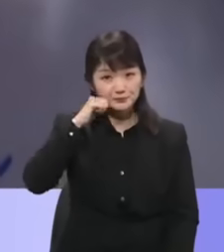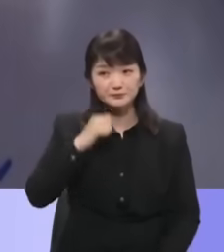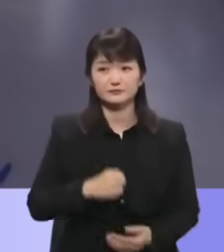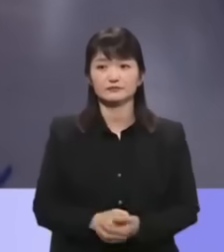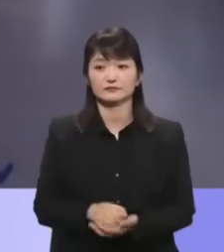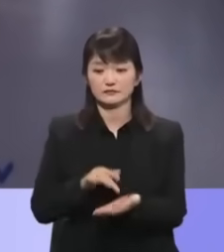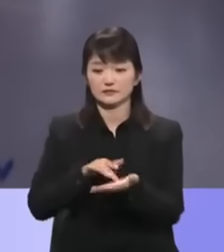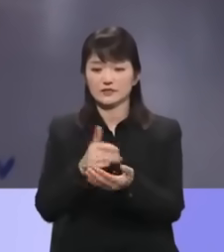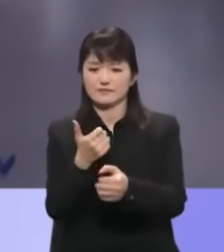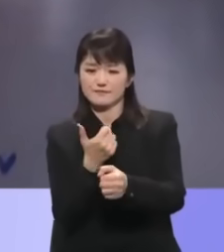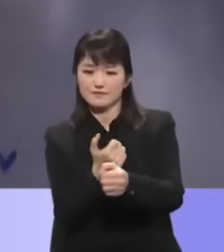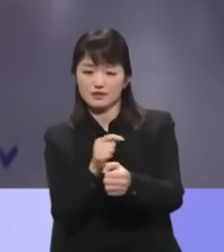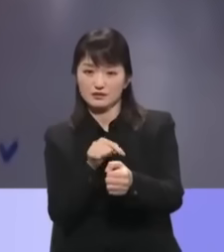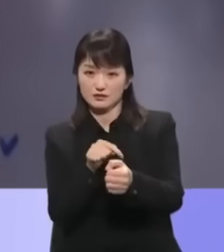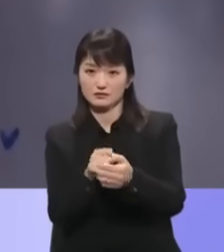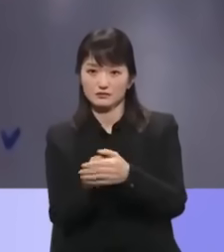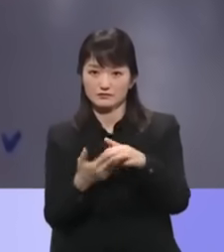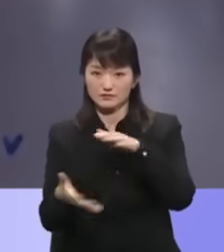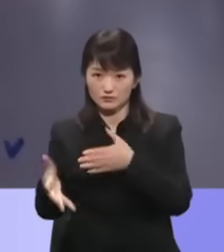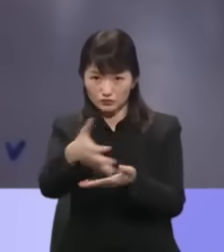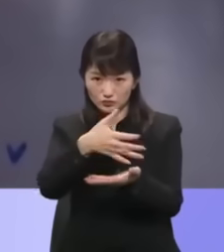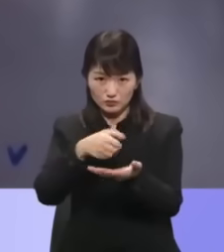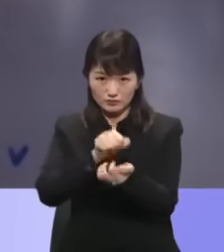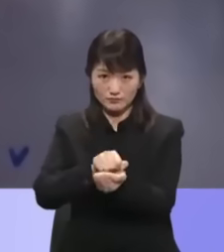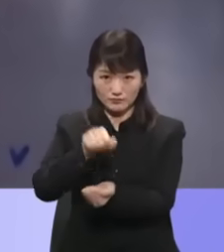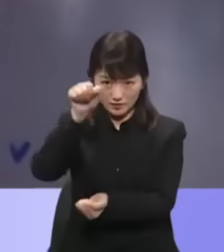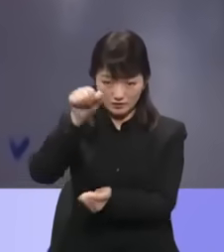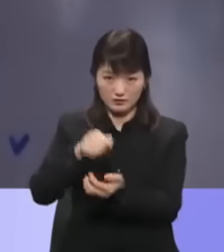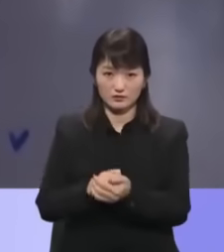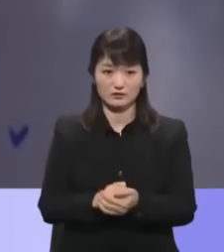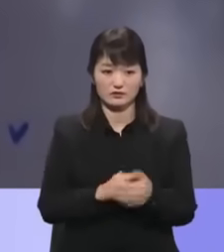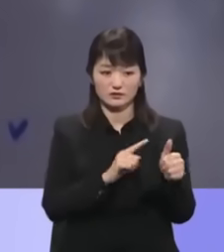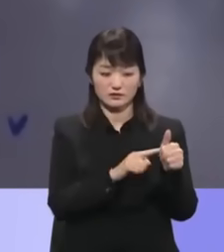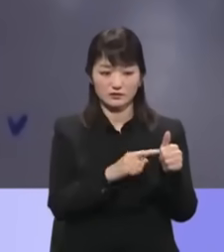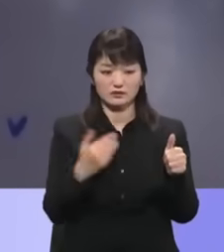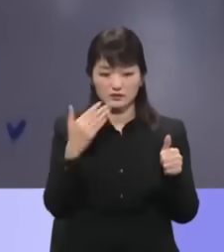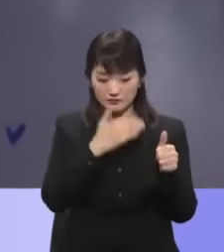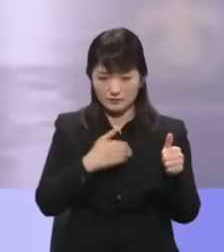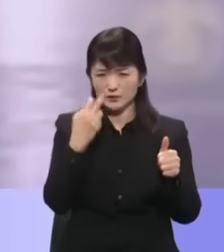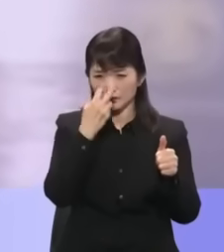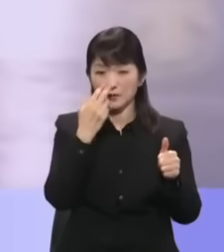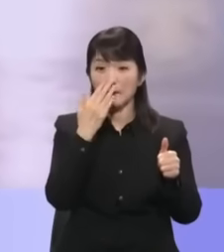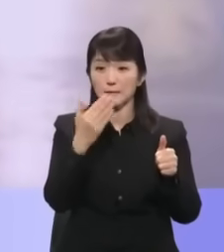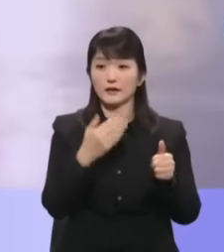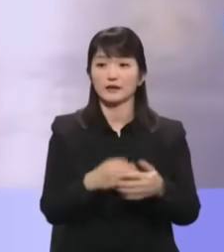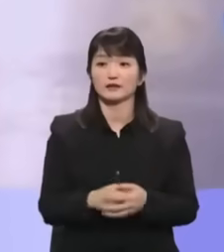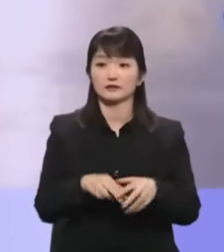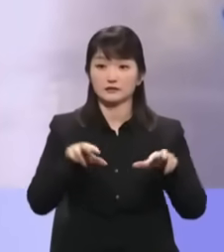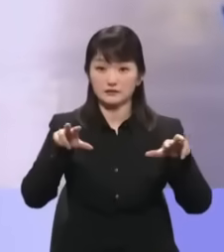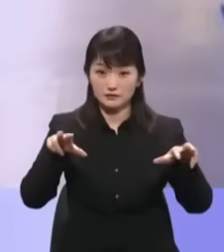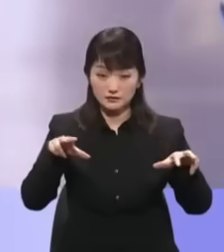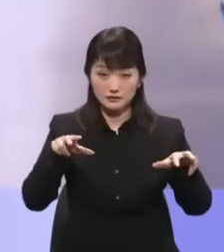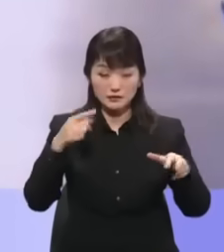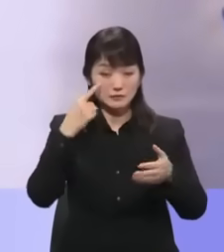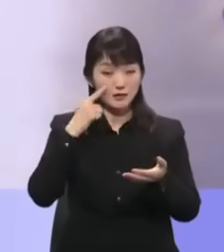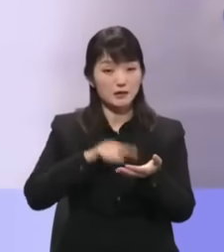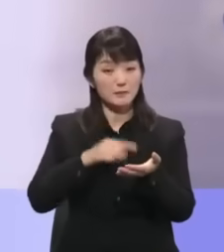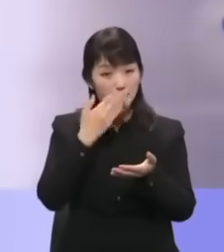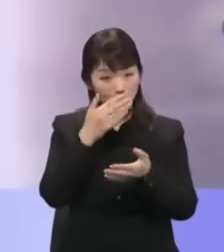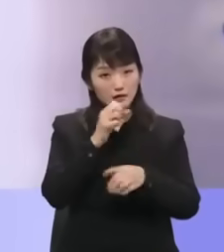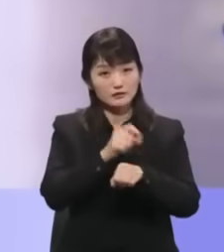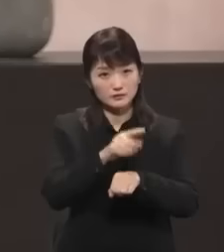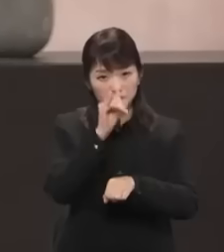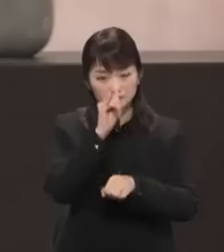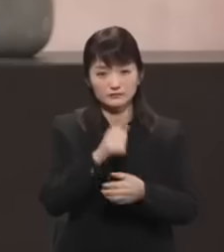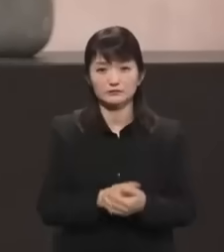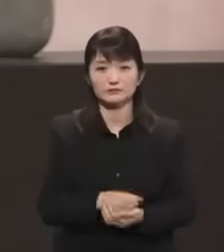여전히 그 압수 수생 영장을 발부받으면 신체 감정 같은 거 할 수 있거든요 더 아직은 나올 가능성이 있기 때문에 그런